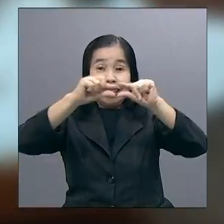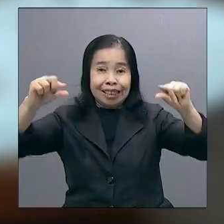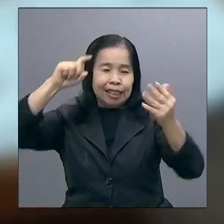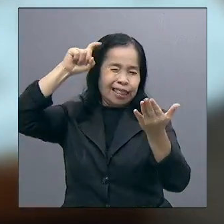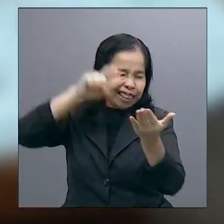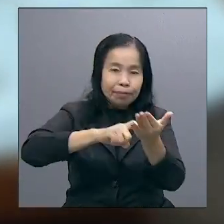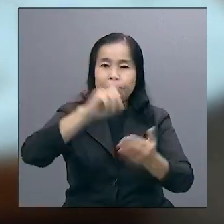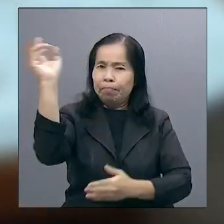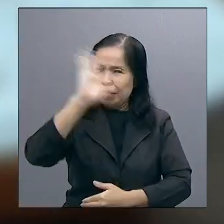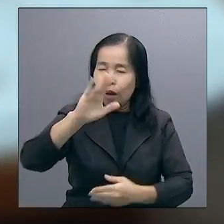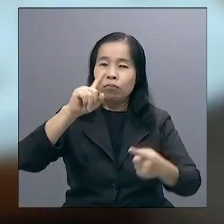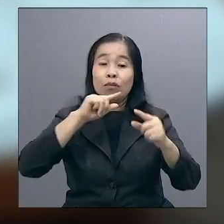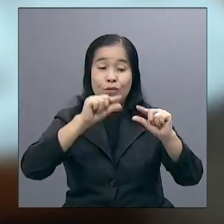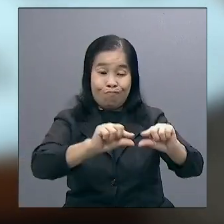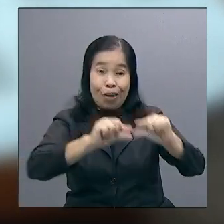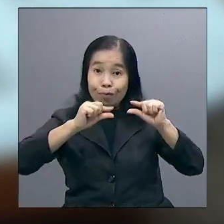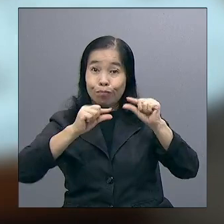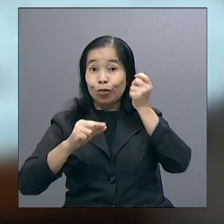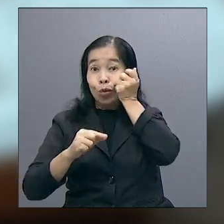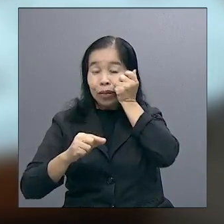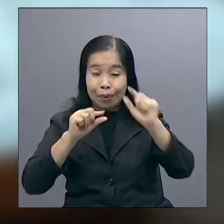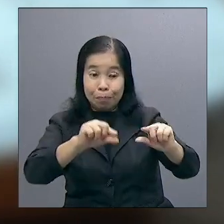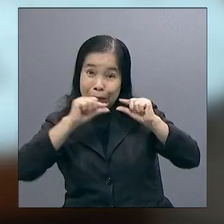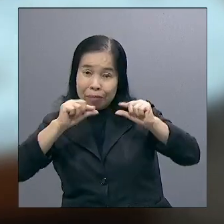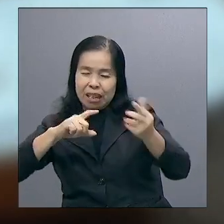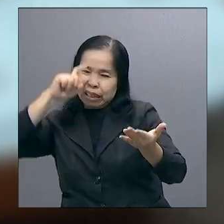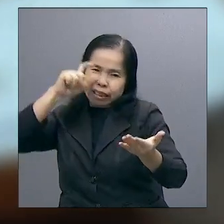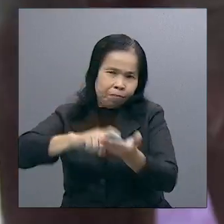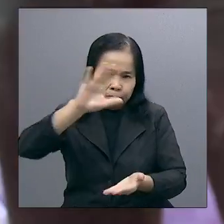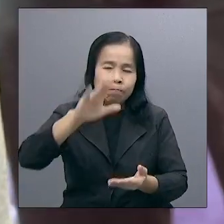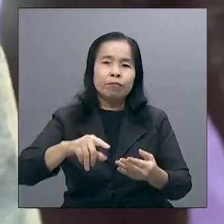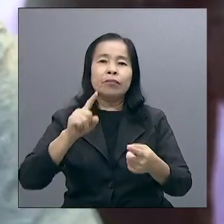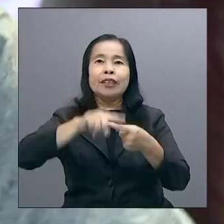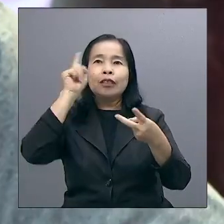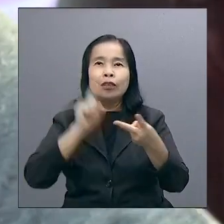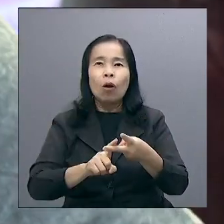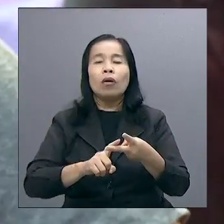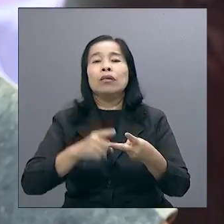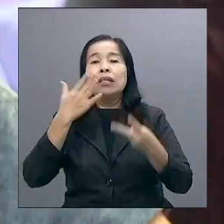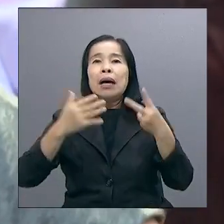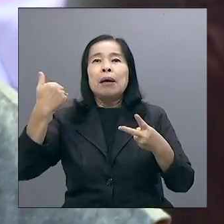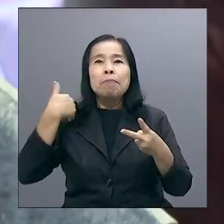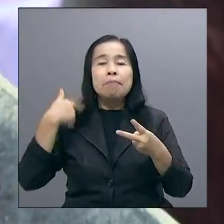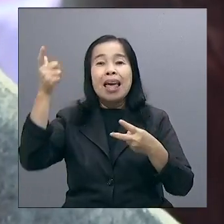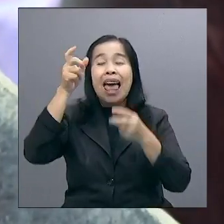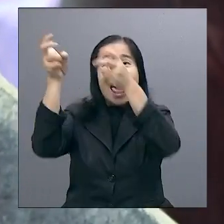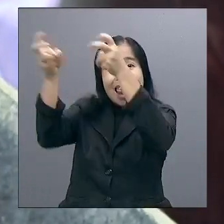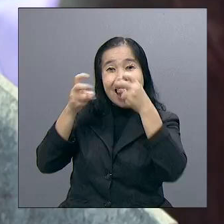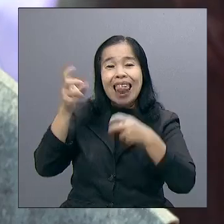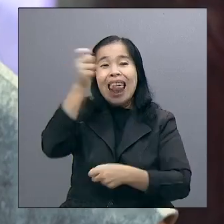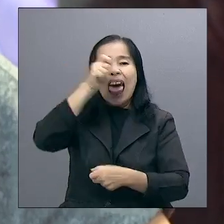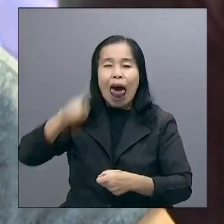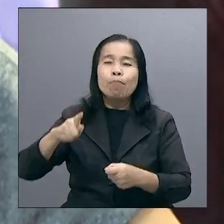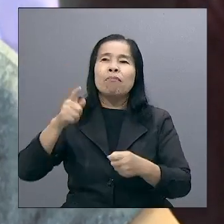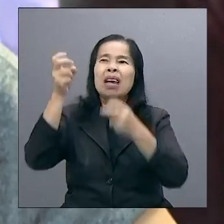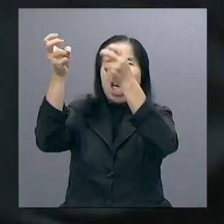รอว Application ที่ถูกส่งมาจากหนวยงานหรอวาช่องใดกแล้วแต่เนองจากว่าอาจจะเป็ช่องทางททำให้มจชาชีพเข้สู่